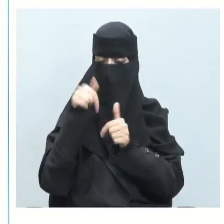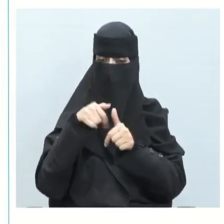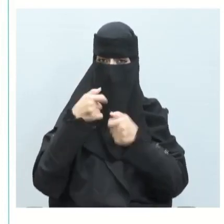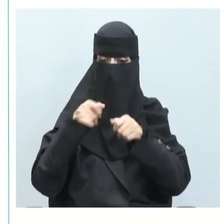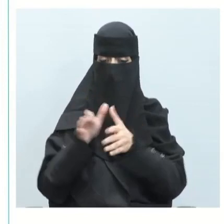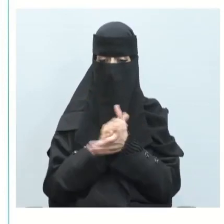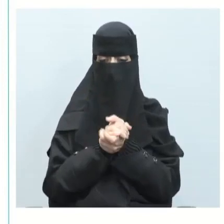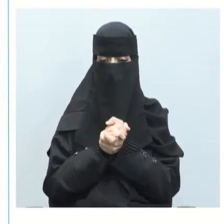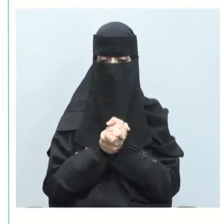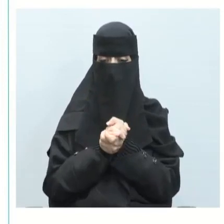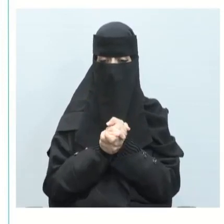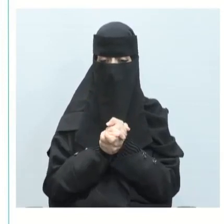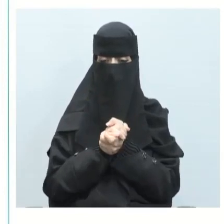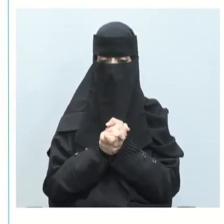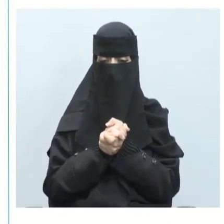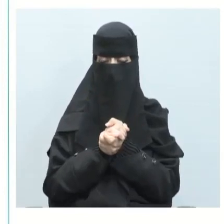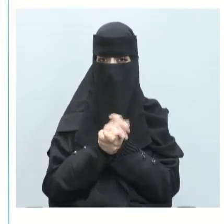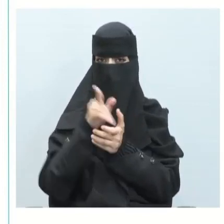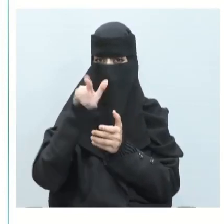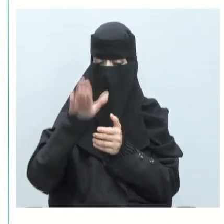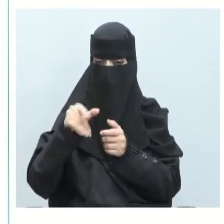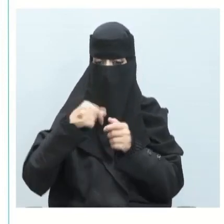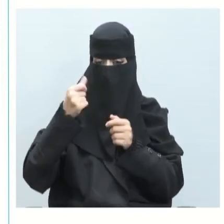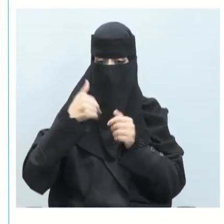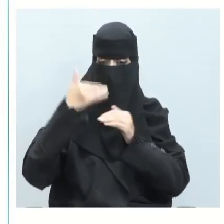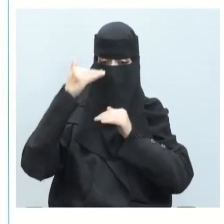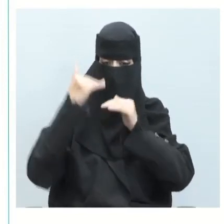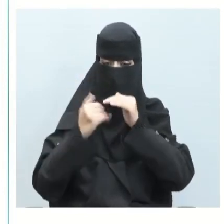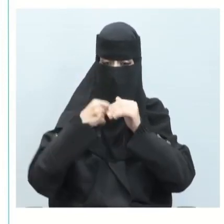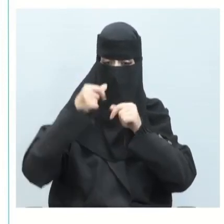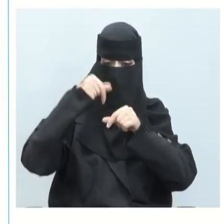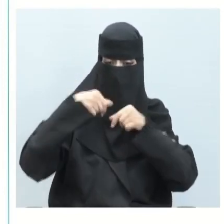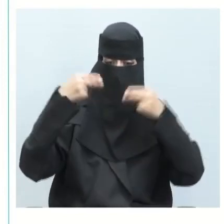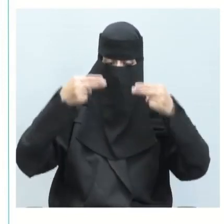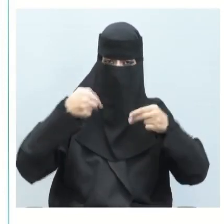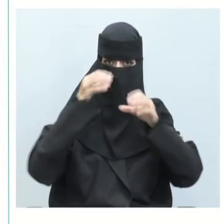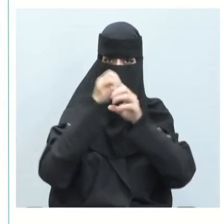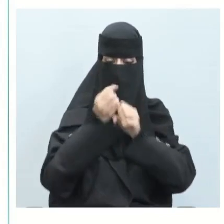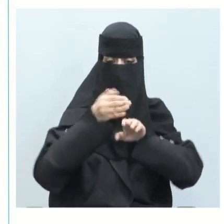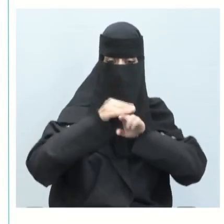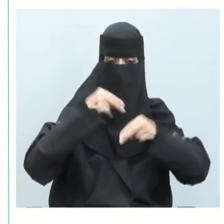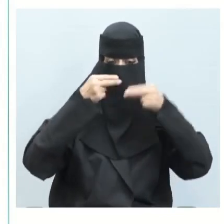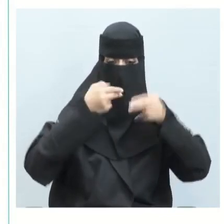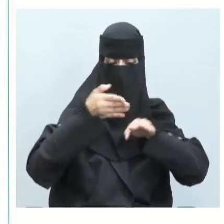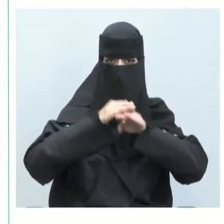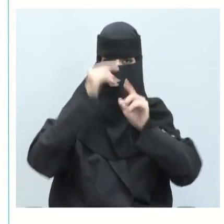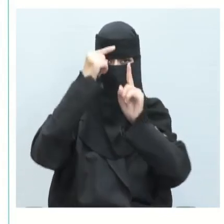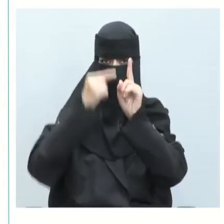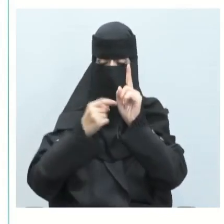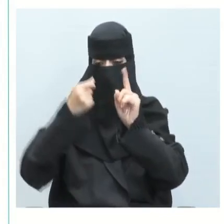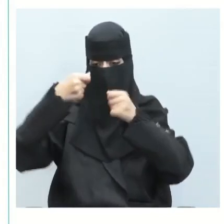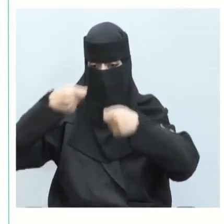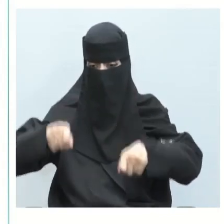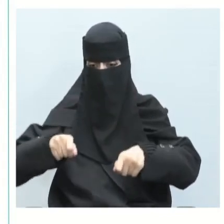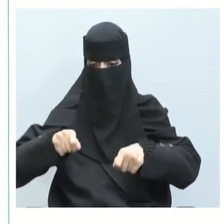الايرادات تعني الاسعار المخفضه الفعاليه التي تحافظ فيها الميزانيات الفعاله على انخفاض التكاليف